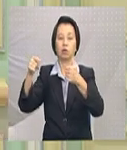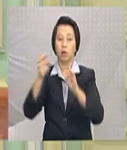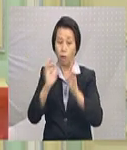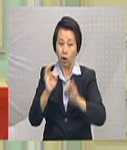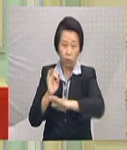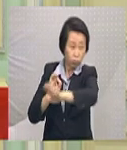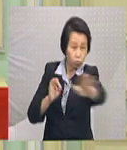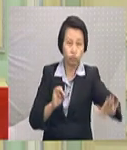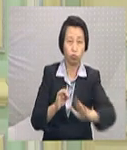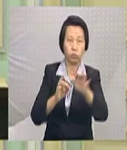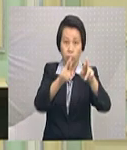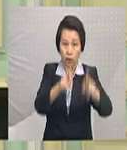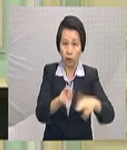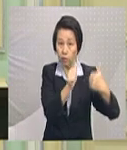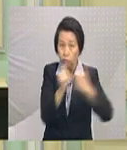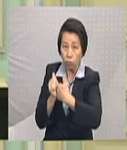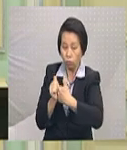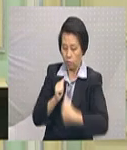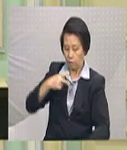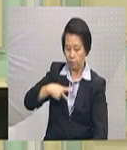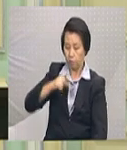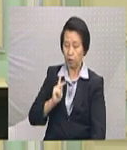kepada perintah ini